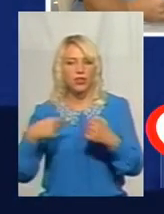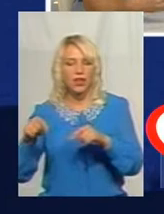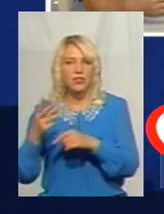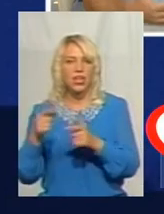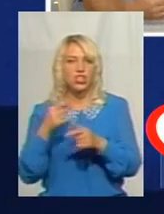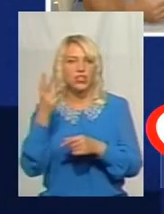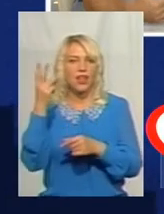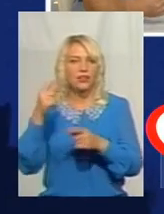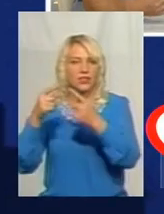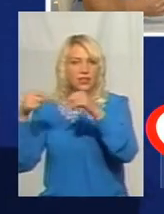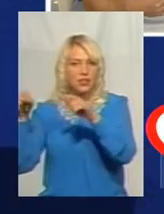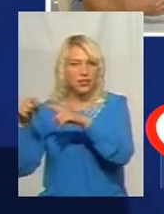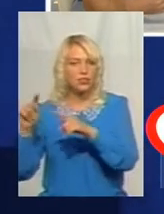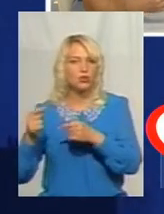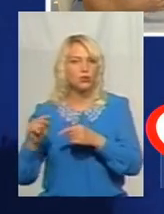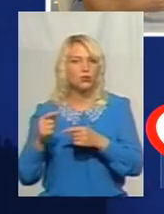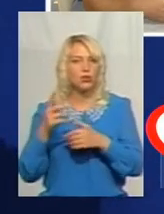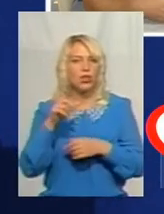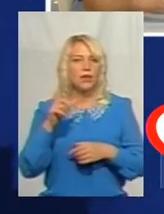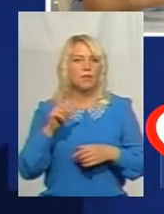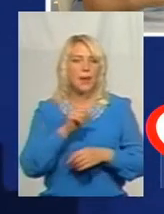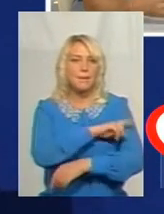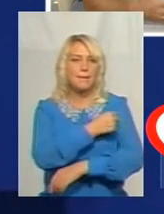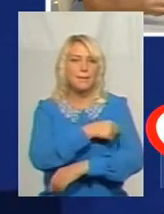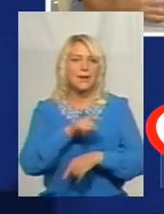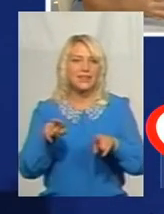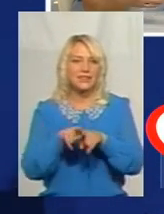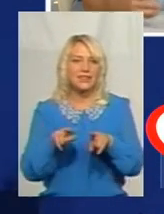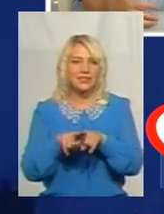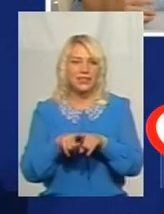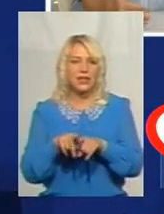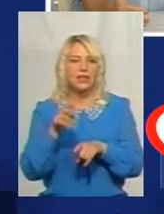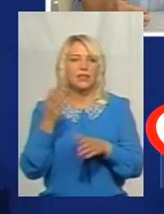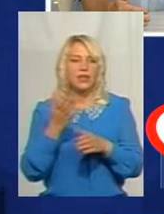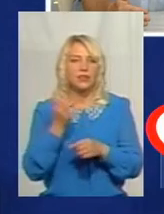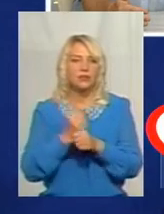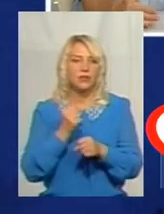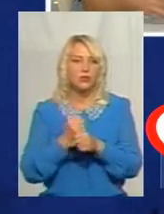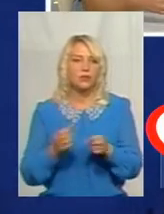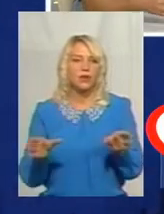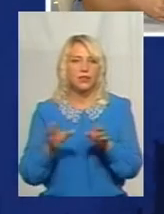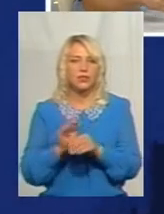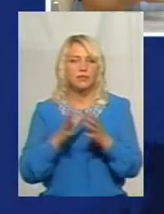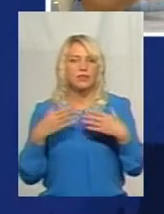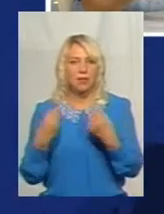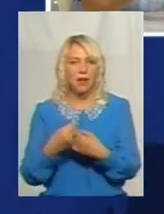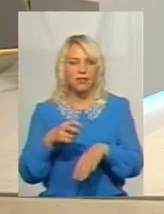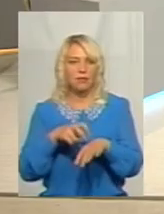третинній, за рахунок того, що медсестри, які працюють разом з сімейним лікарем, вони